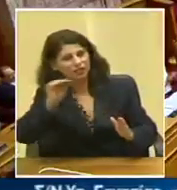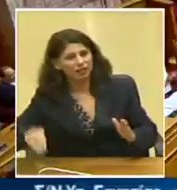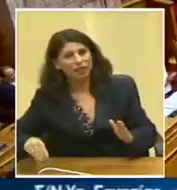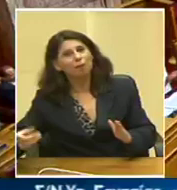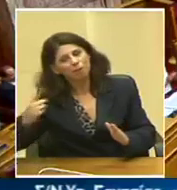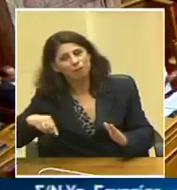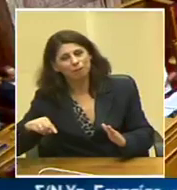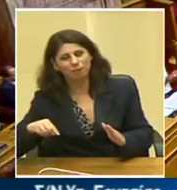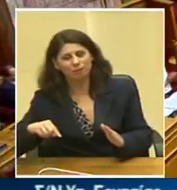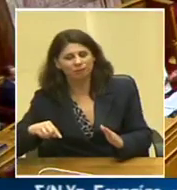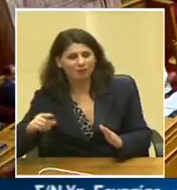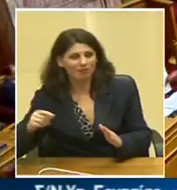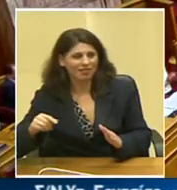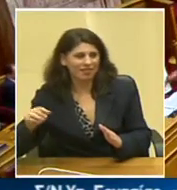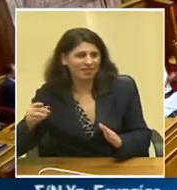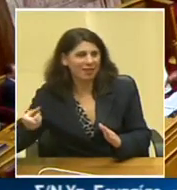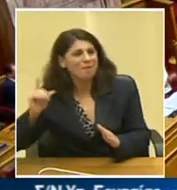Αθήνα.